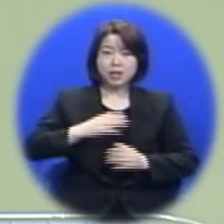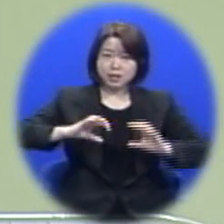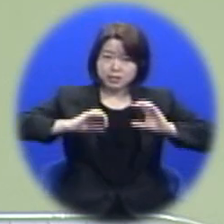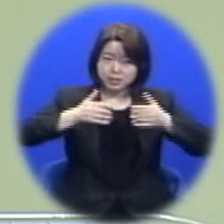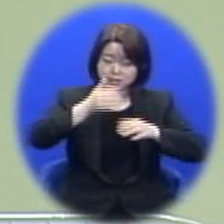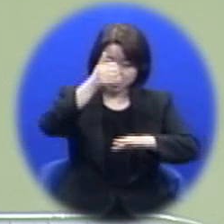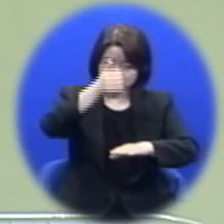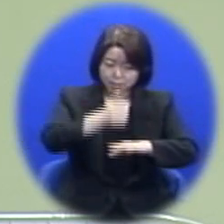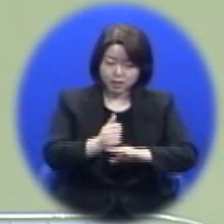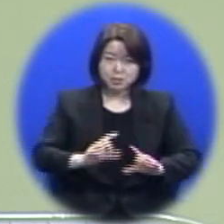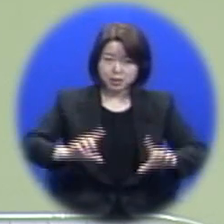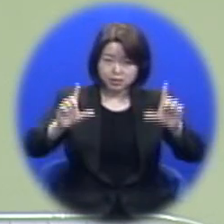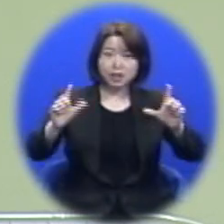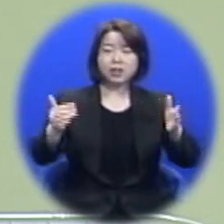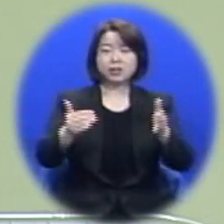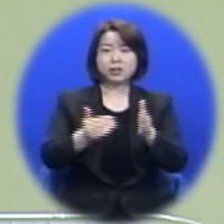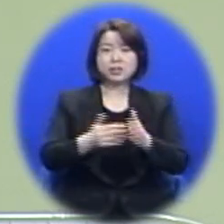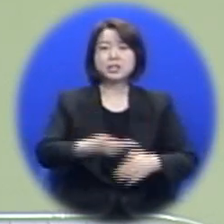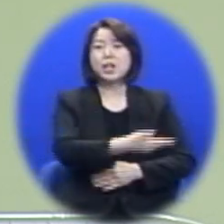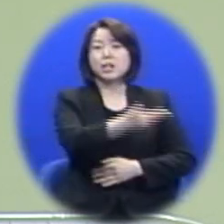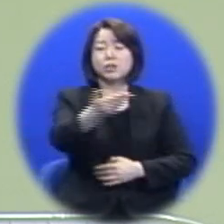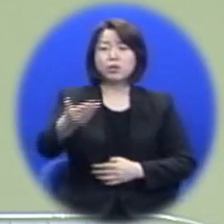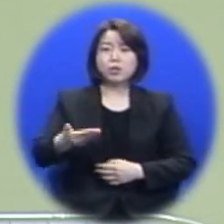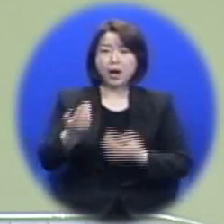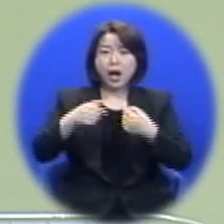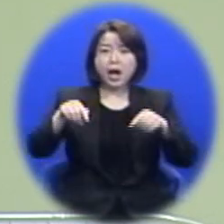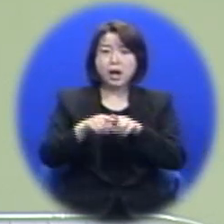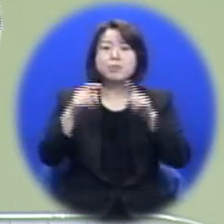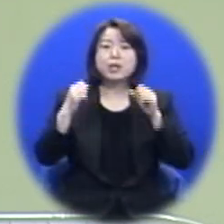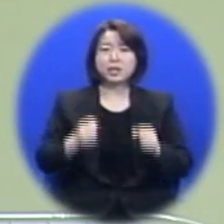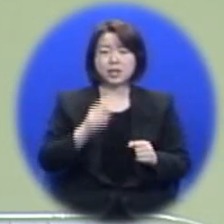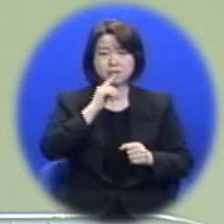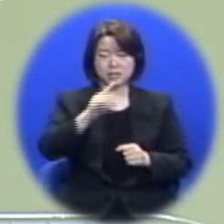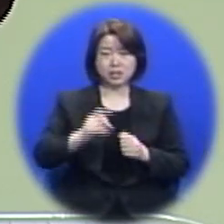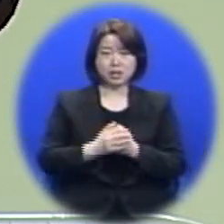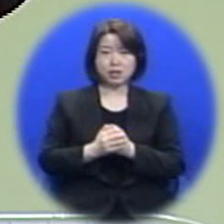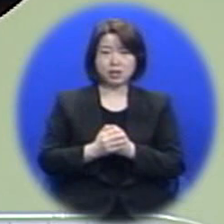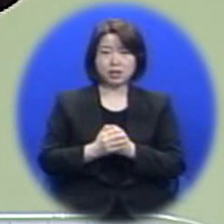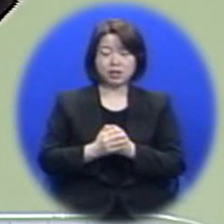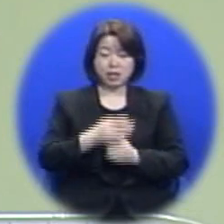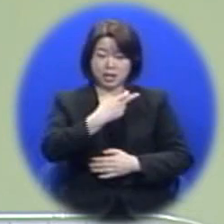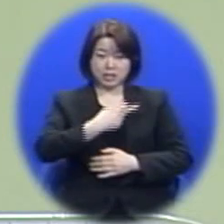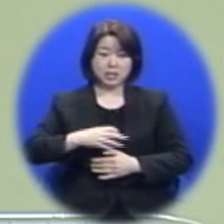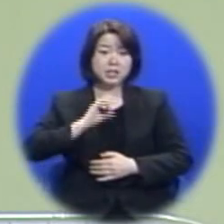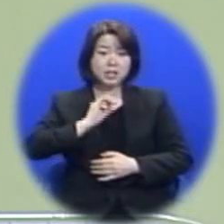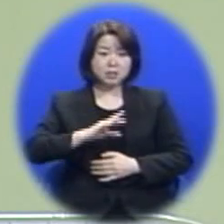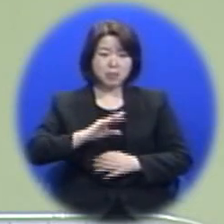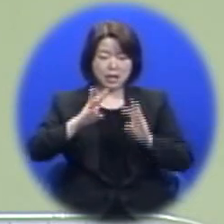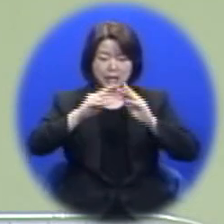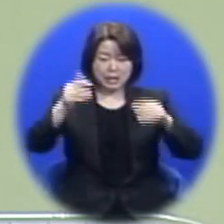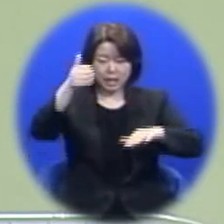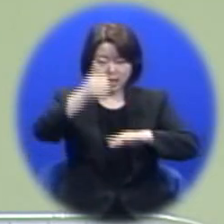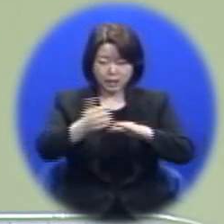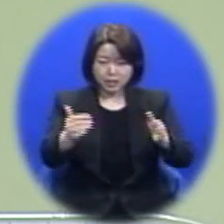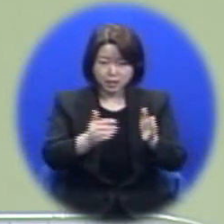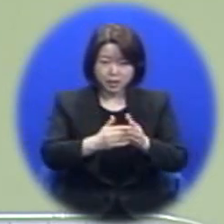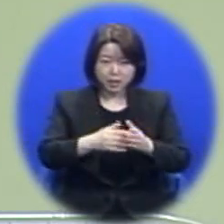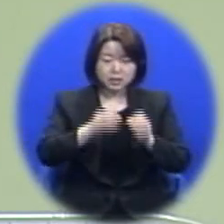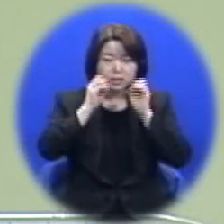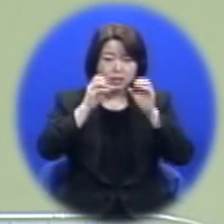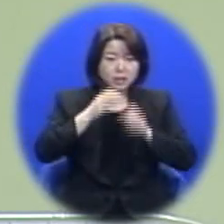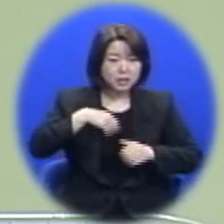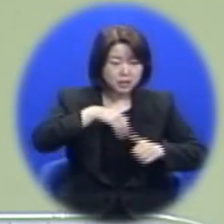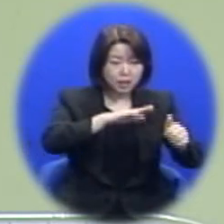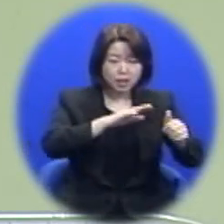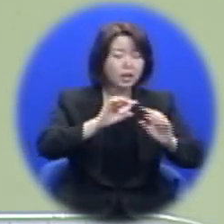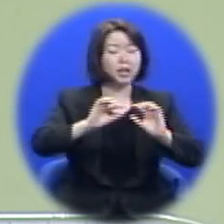항상 함께 있으리라 그냥 제자들 만 땅 끝까지 복음 잖아 라고 안하셨어요 항상 함께